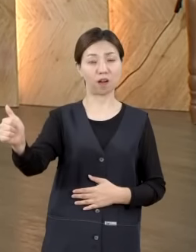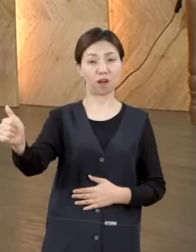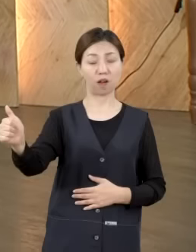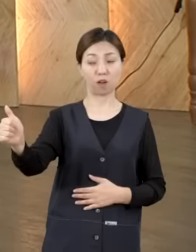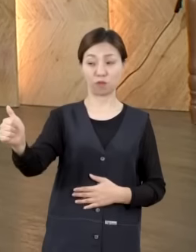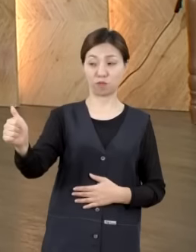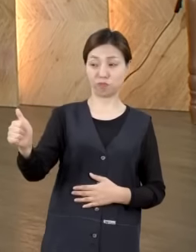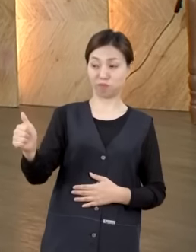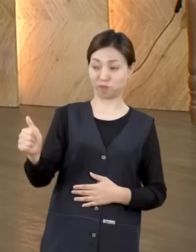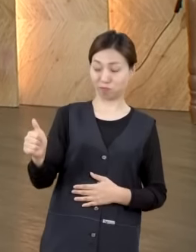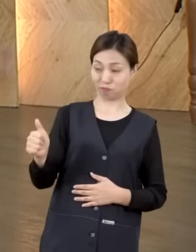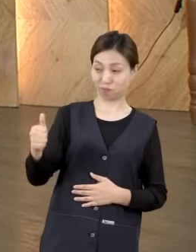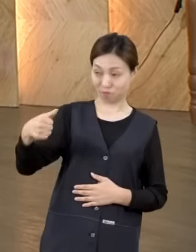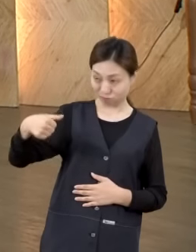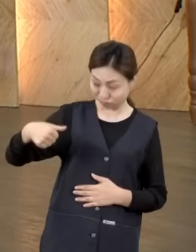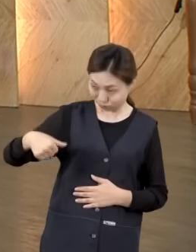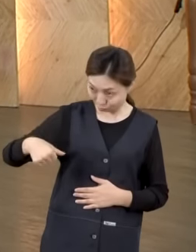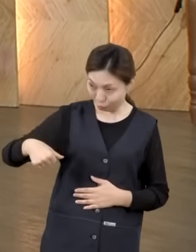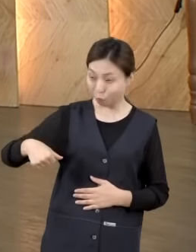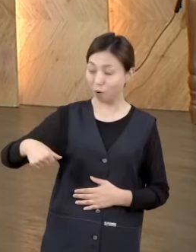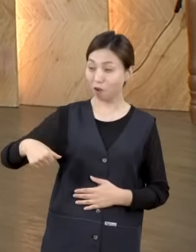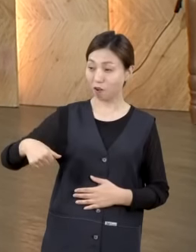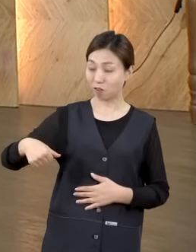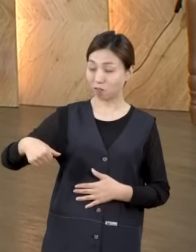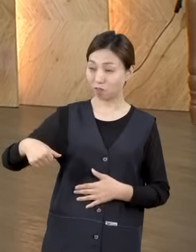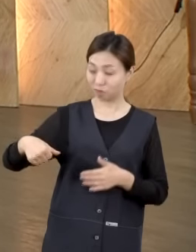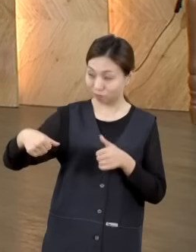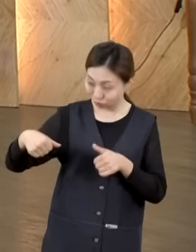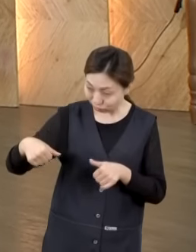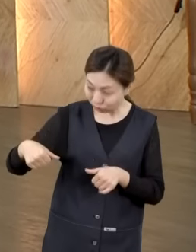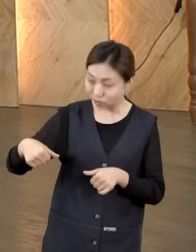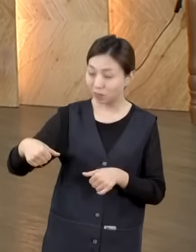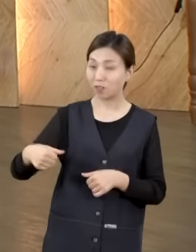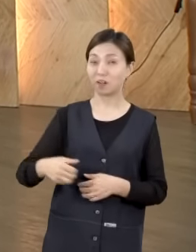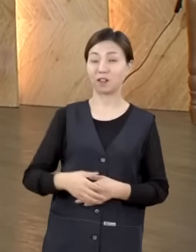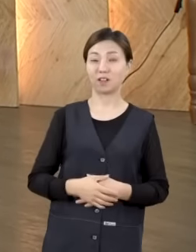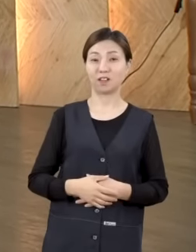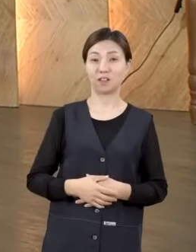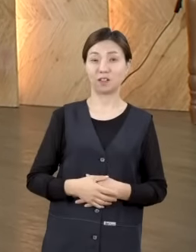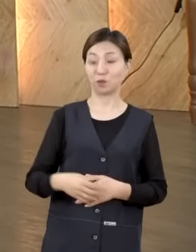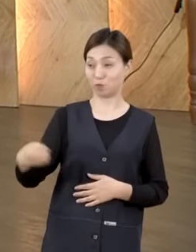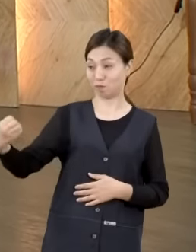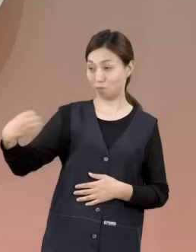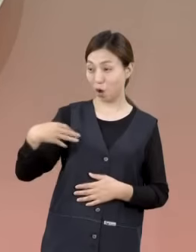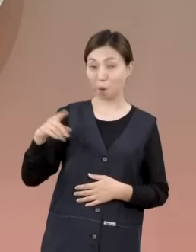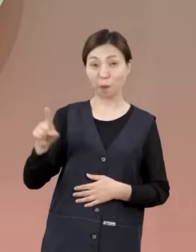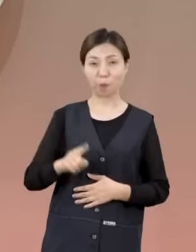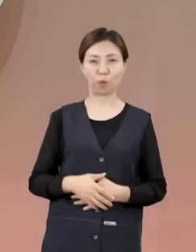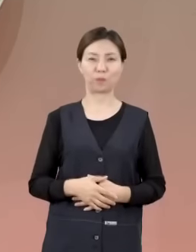불자님이 젊은 남자분께서 이렇게 오시더니 인사하면서